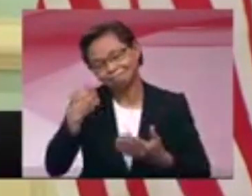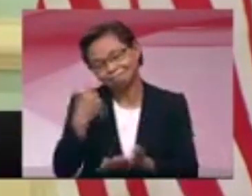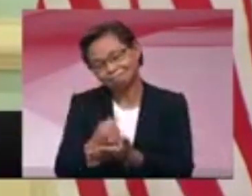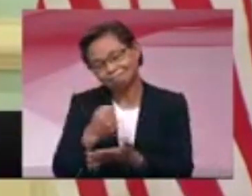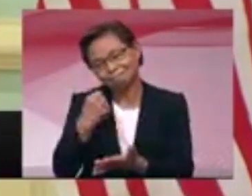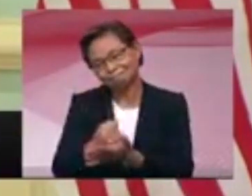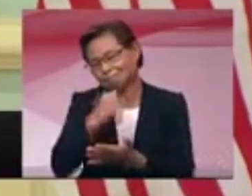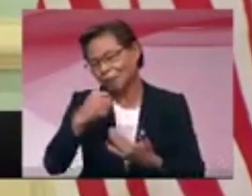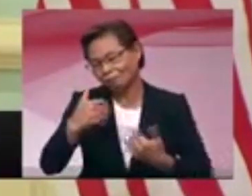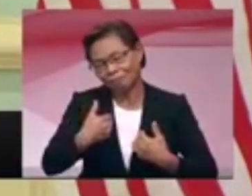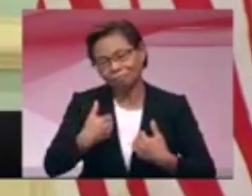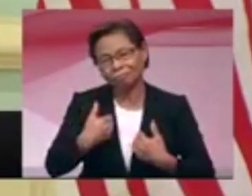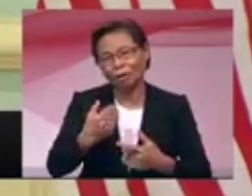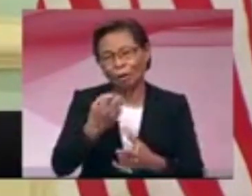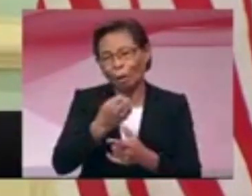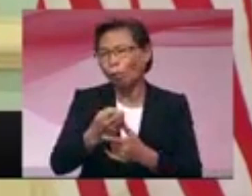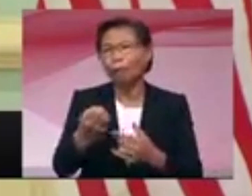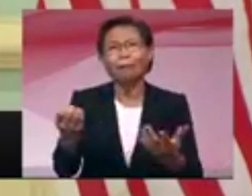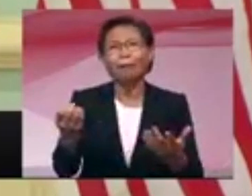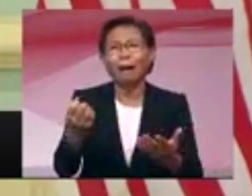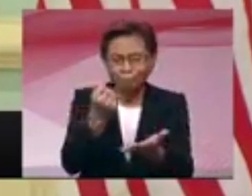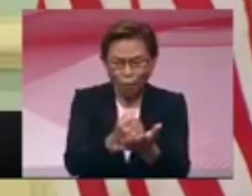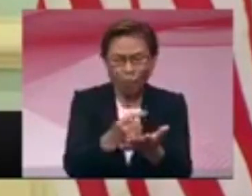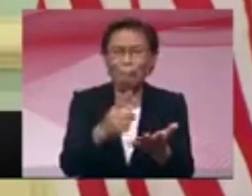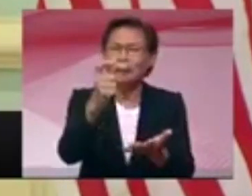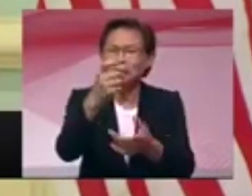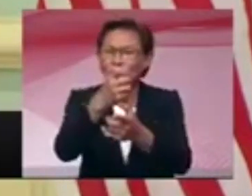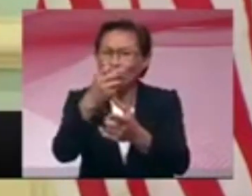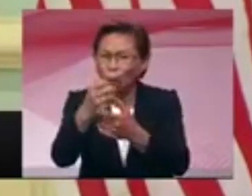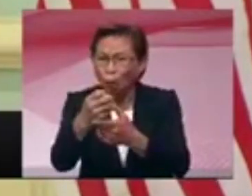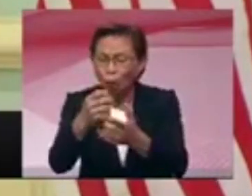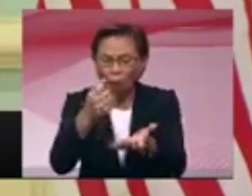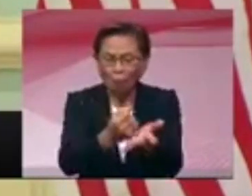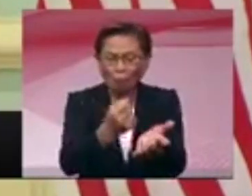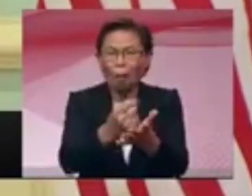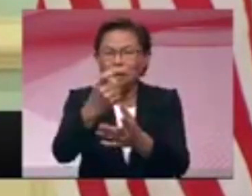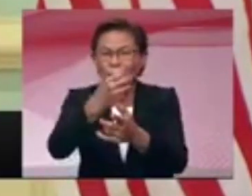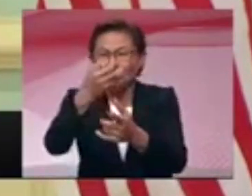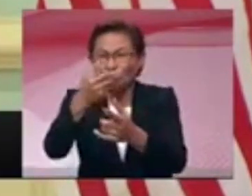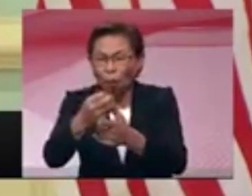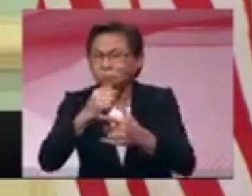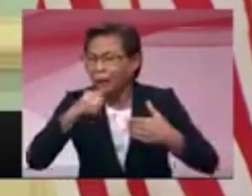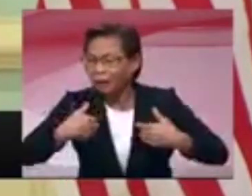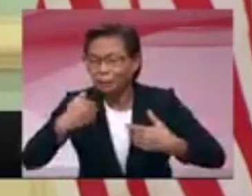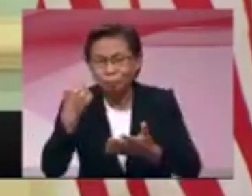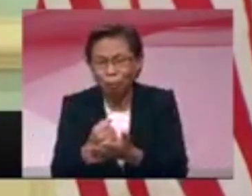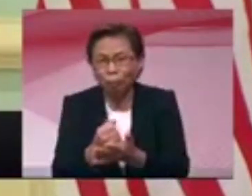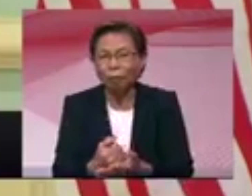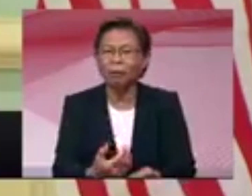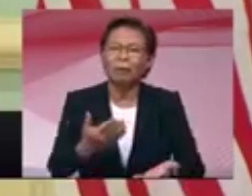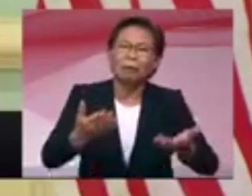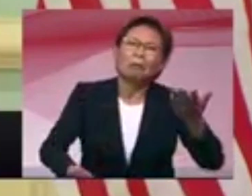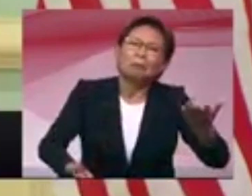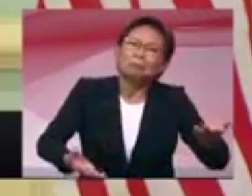yang sah ataupun yang tidak langsung mempunyai dokumen. Walaupun mereka negatif, tidak bermakna selepas negatif